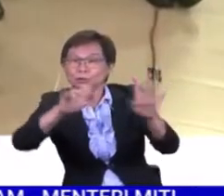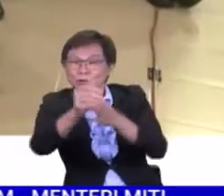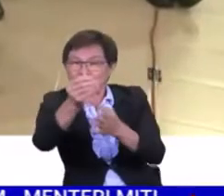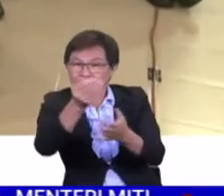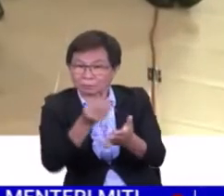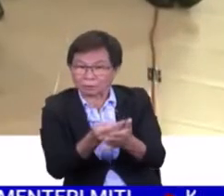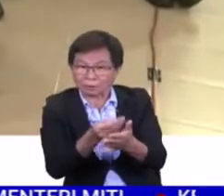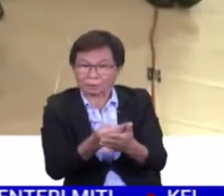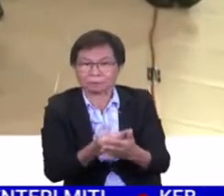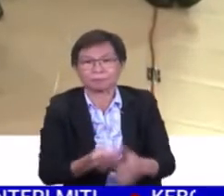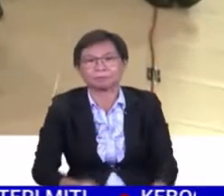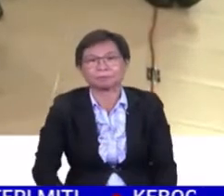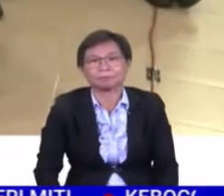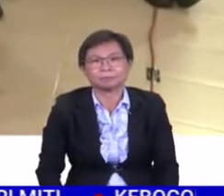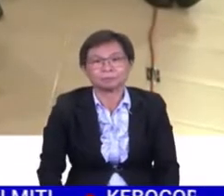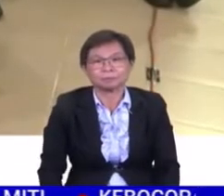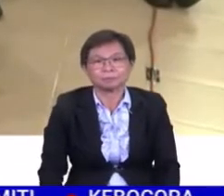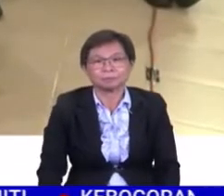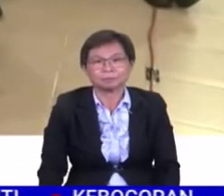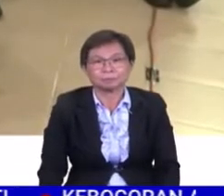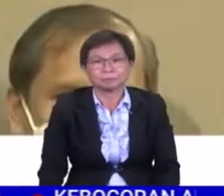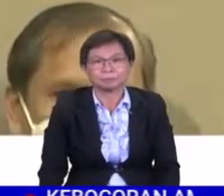RM4.2 juta.